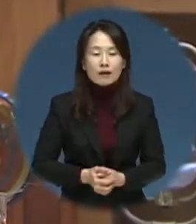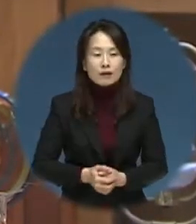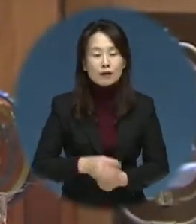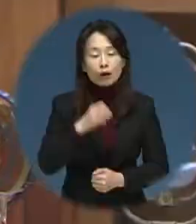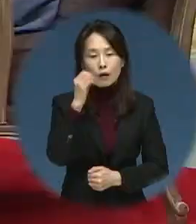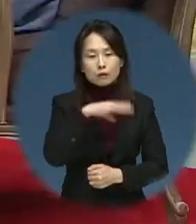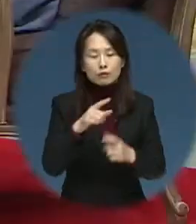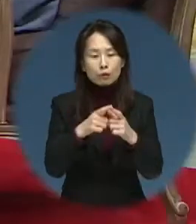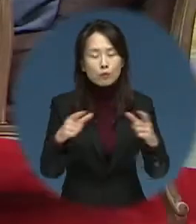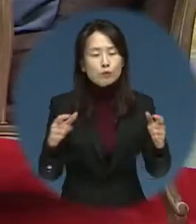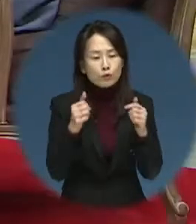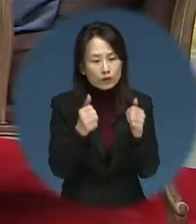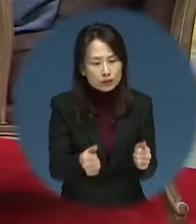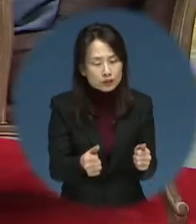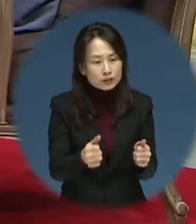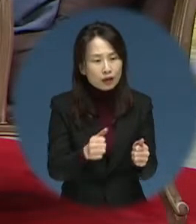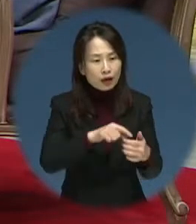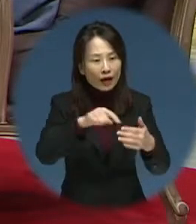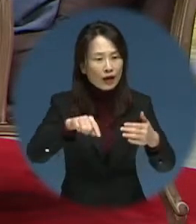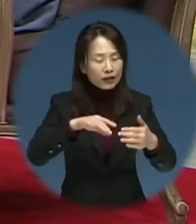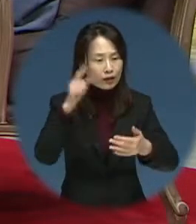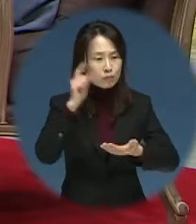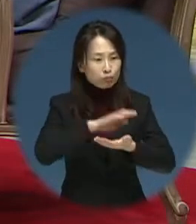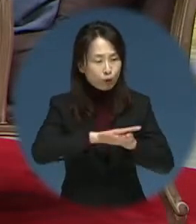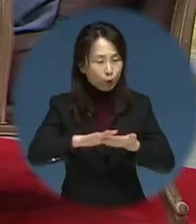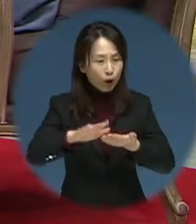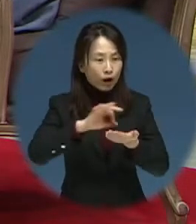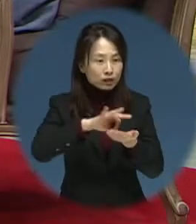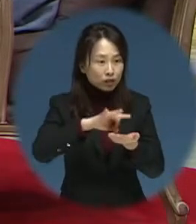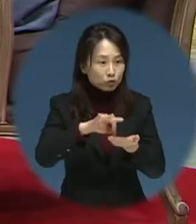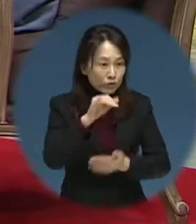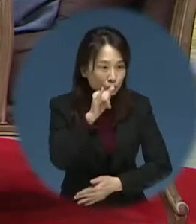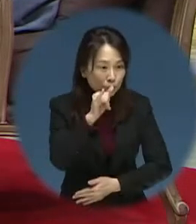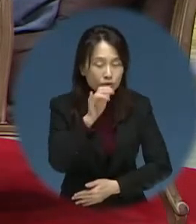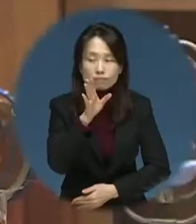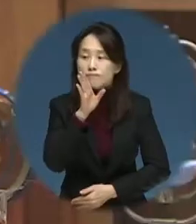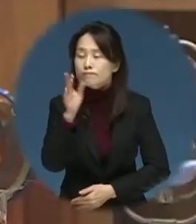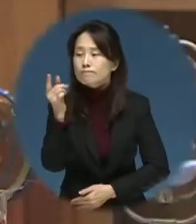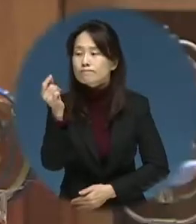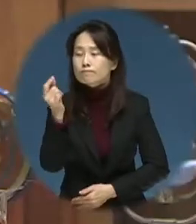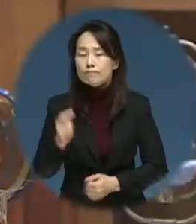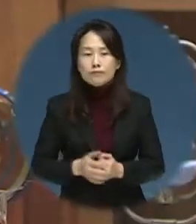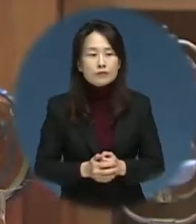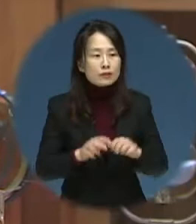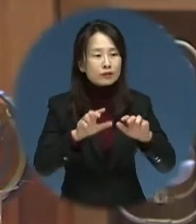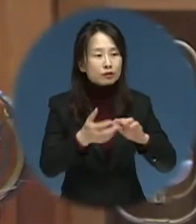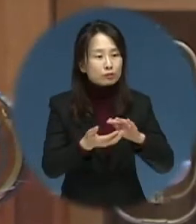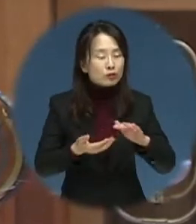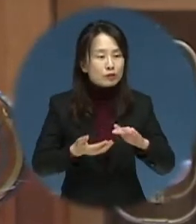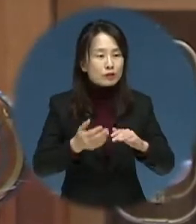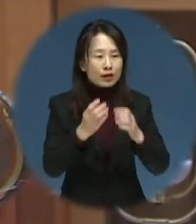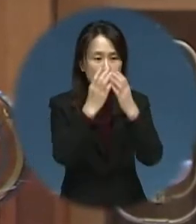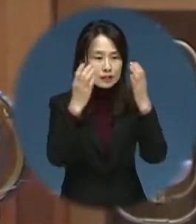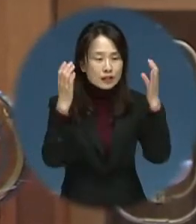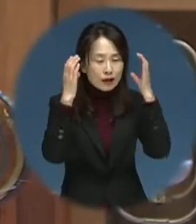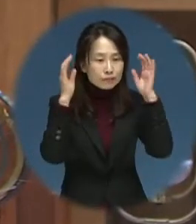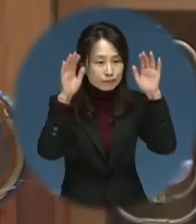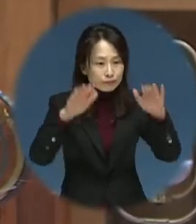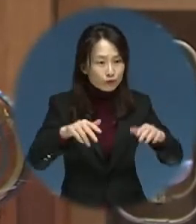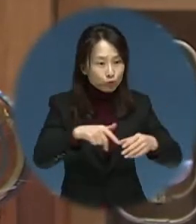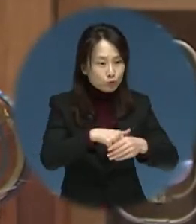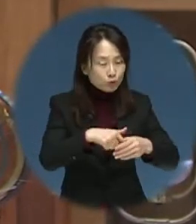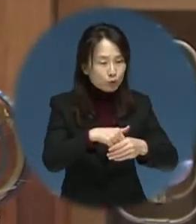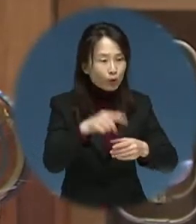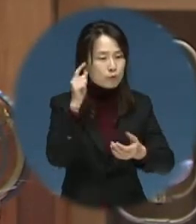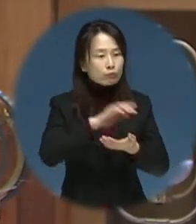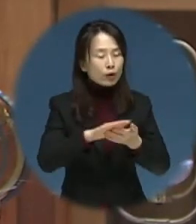그냥 일반적 인사 속에 그 평화가 들어가는군요. 그렇습니다. 그죠. 제가 앞에 방금 이슬람이야말로 평화를